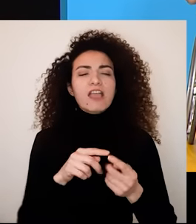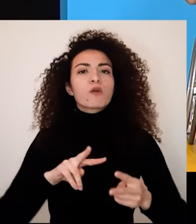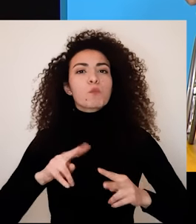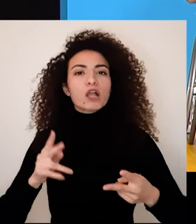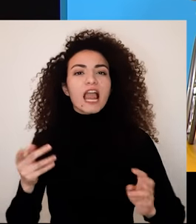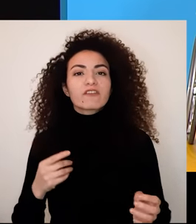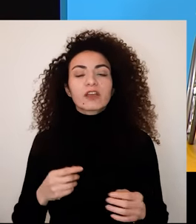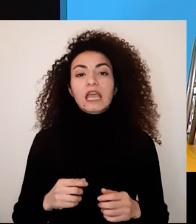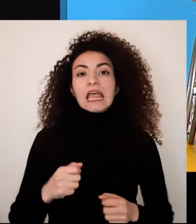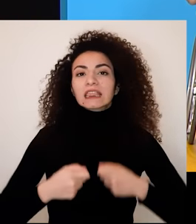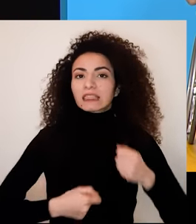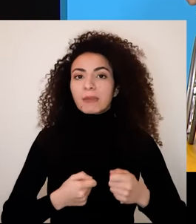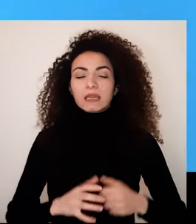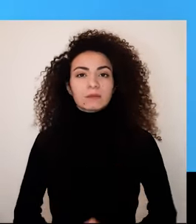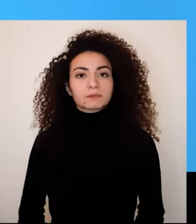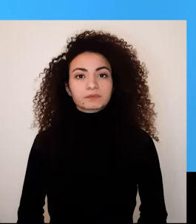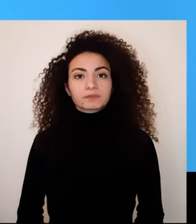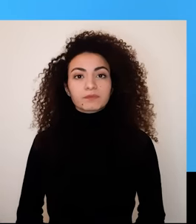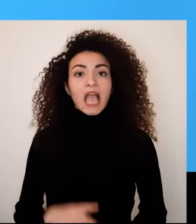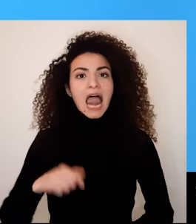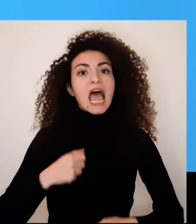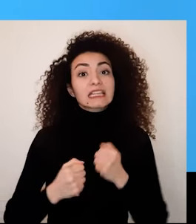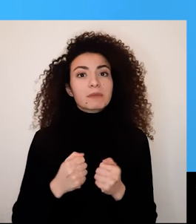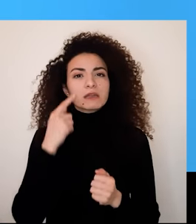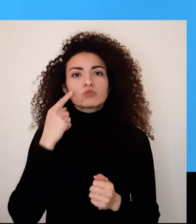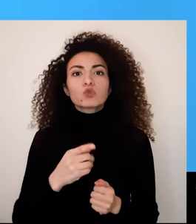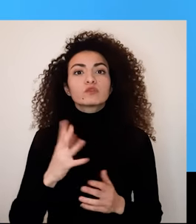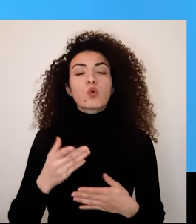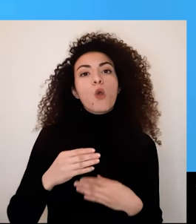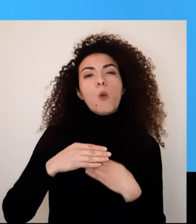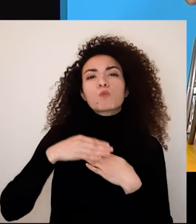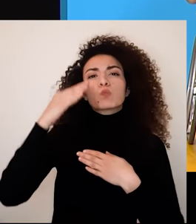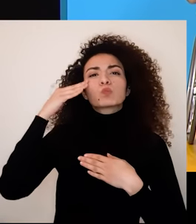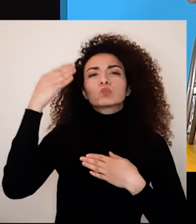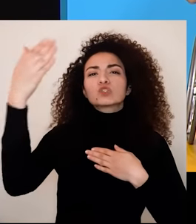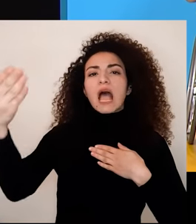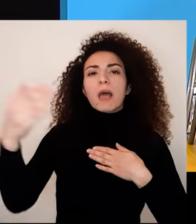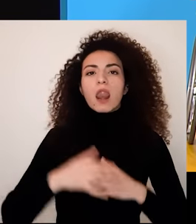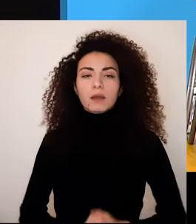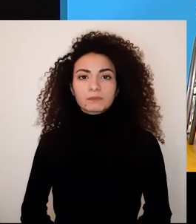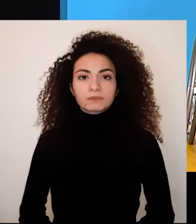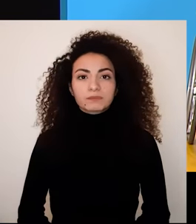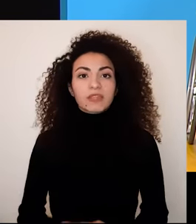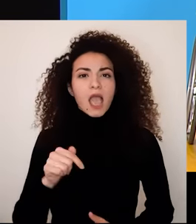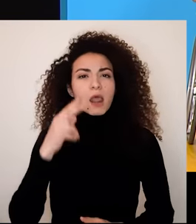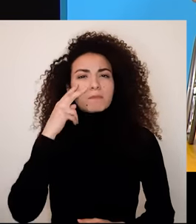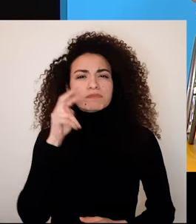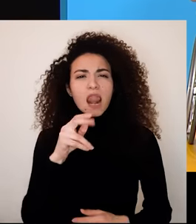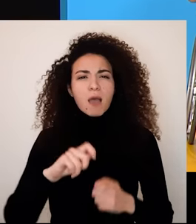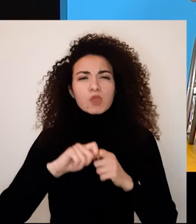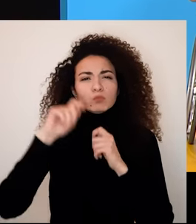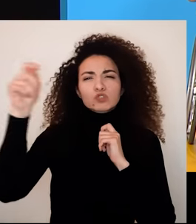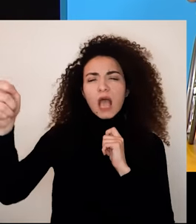أهداف عملية من أجل تحقيق هذا الحلم رح نطبق هون التمرين التاني بوضع الأهداف أي تمرين النظر إلى النفس المستقبلية